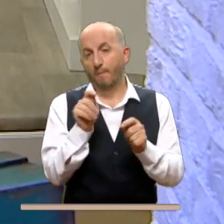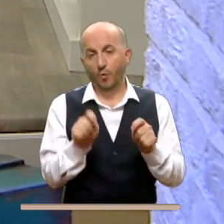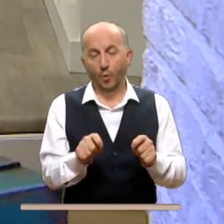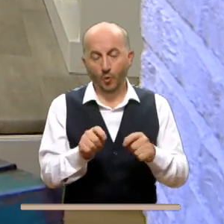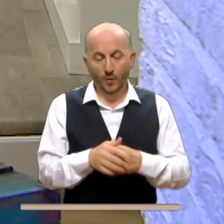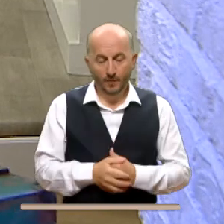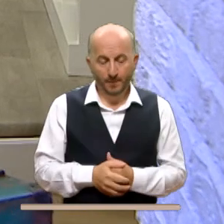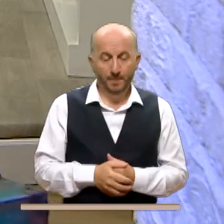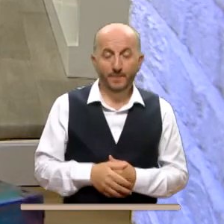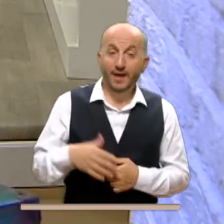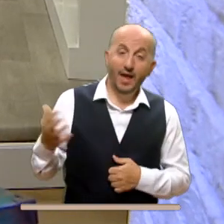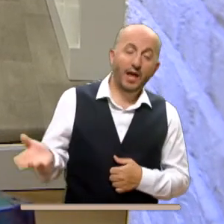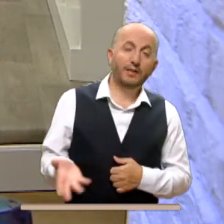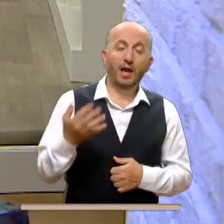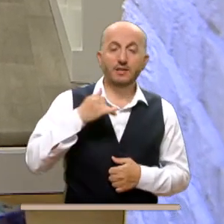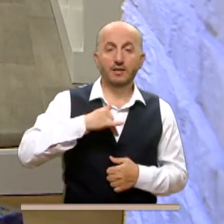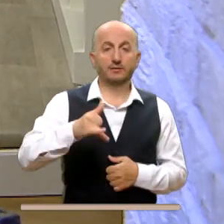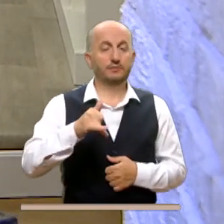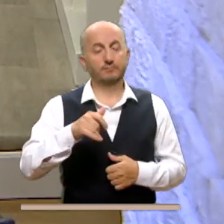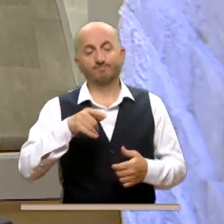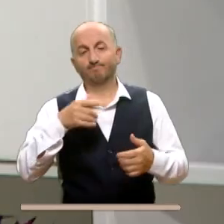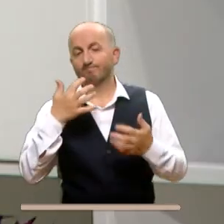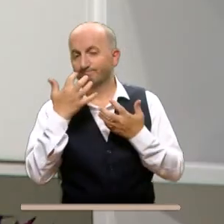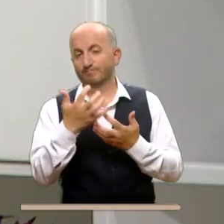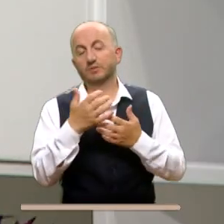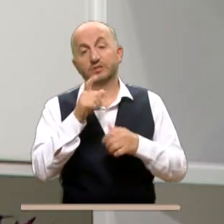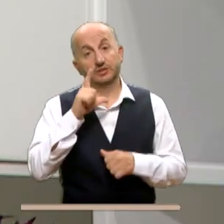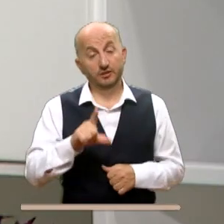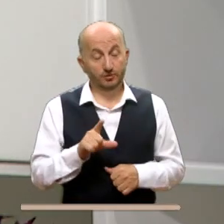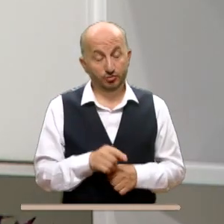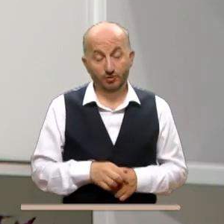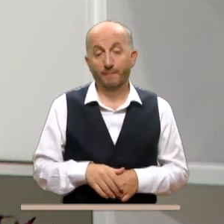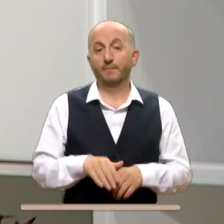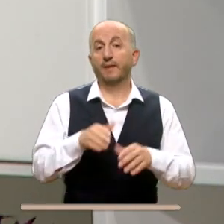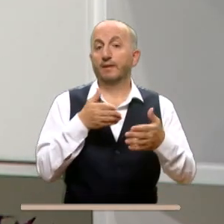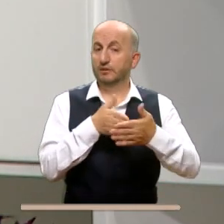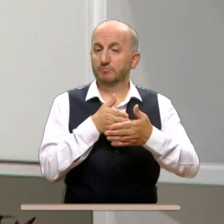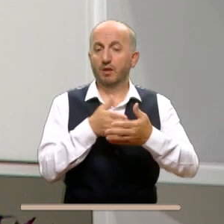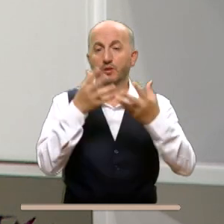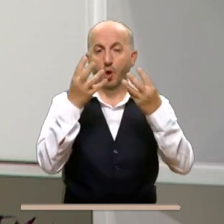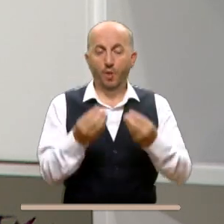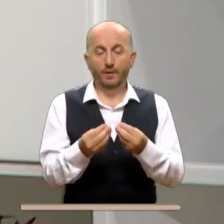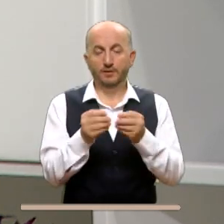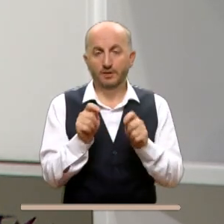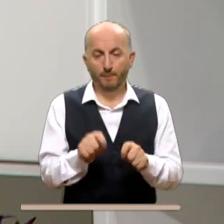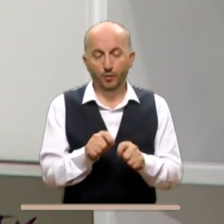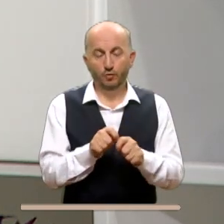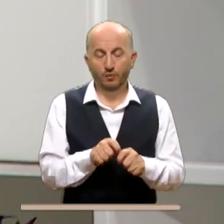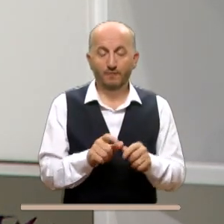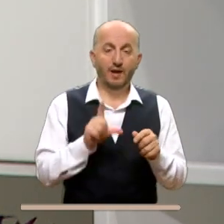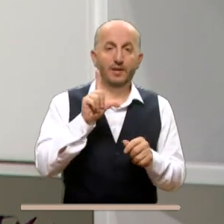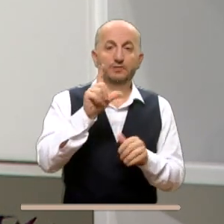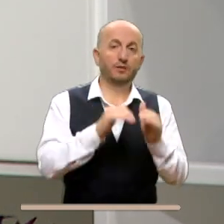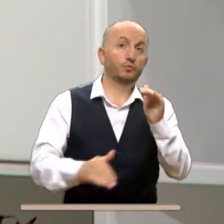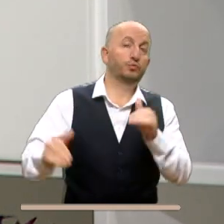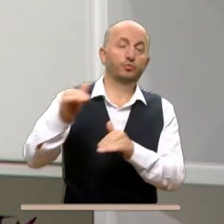Eğer daha yakından bir ilgi gerekiyorsa bu ilgi danışmanlık olarak gösteriliyor. Veya lisansüstü